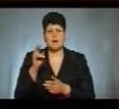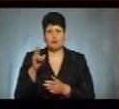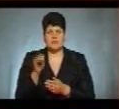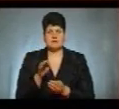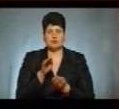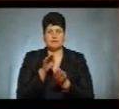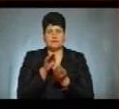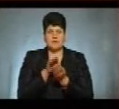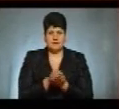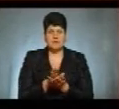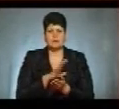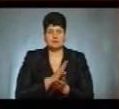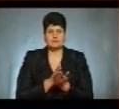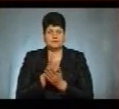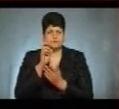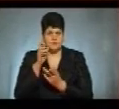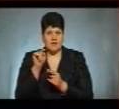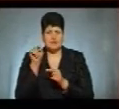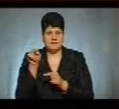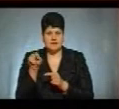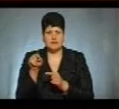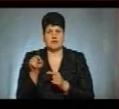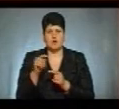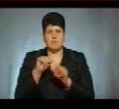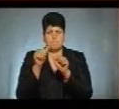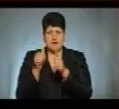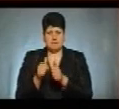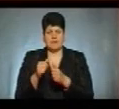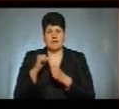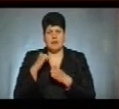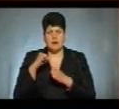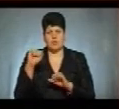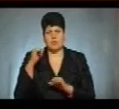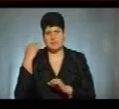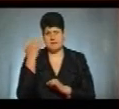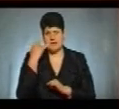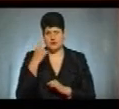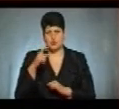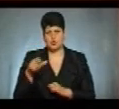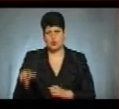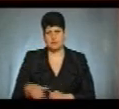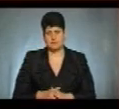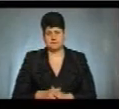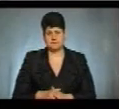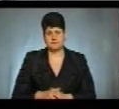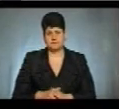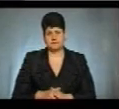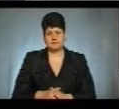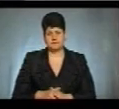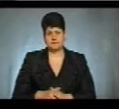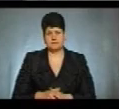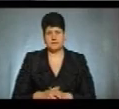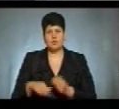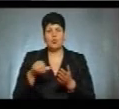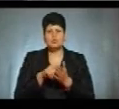молебень. Звідти до пам'ятника Героям Небесної Сотні. Більше розповість Діана Ярошенко.